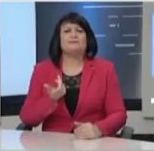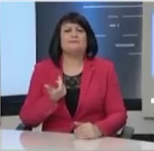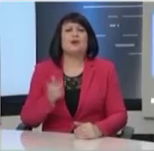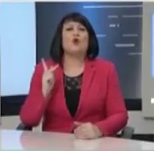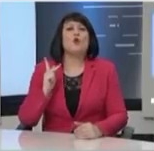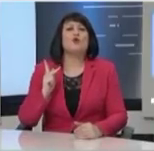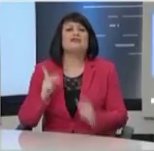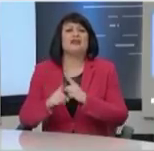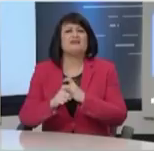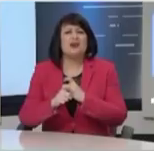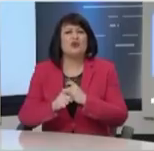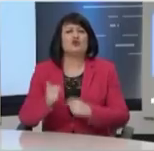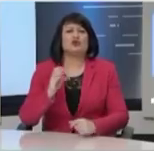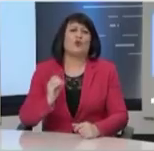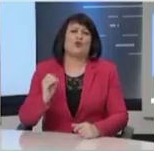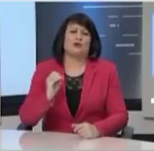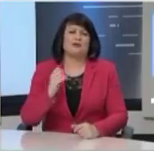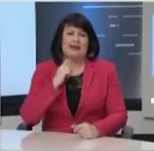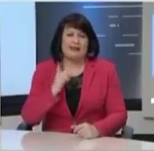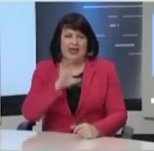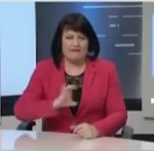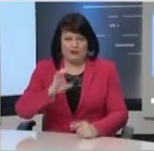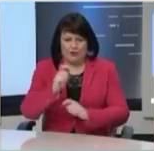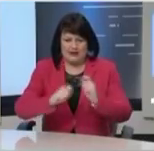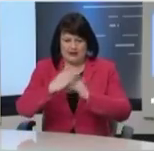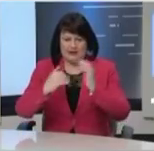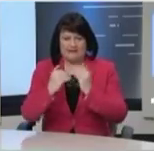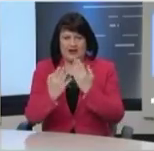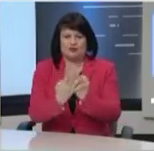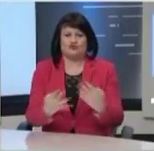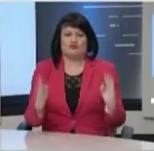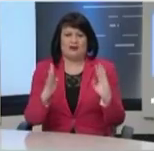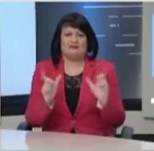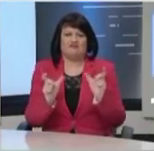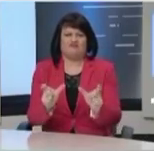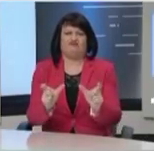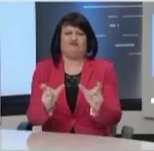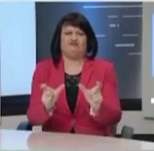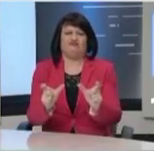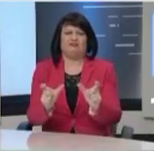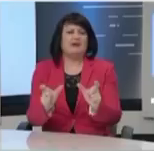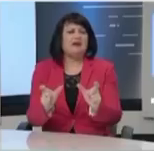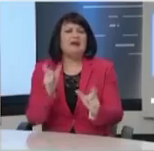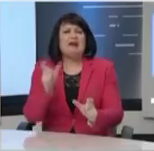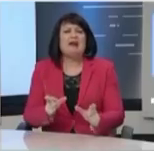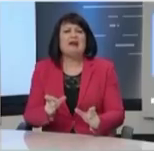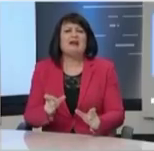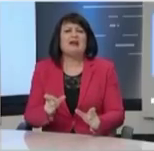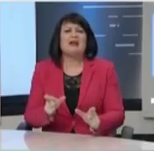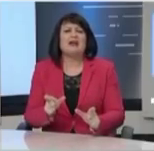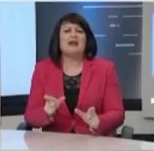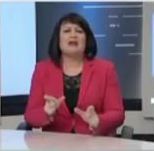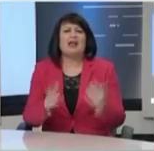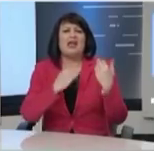Κούρτς, της Ευρώπης Φρούριο, που υψώνει τύχη σε κυνηγημένους. Της Ευρώπης που αρνείται τη